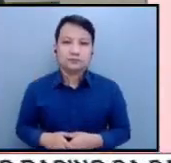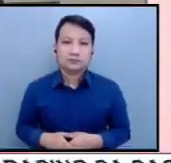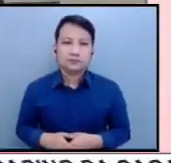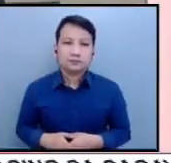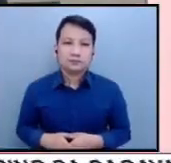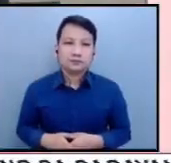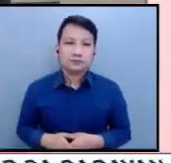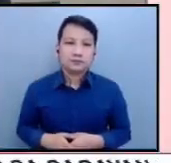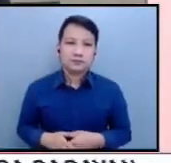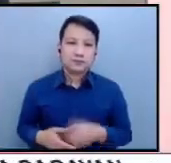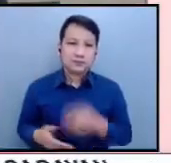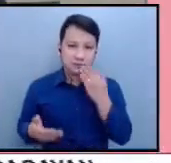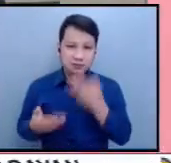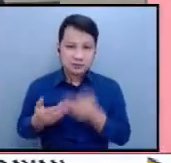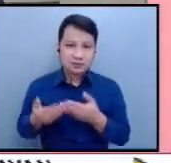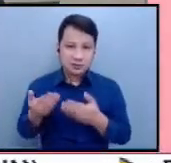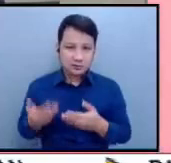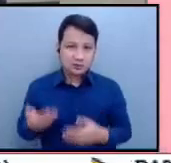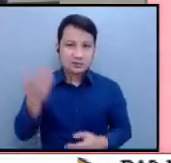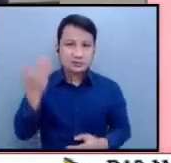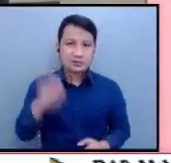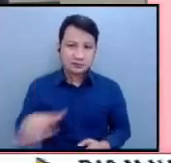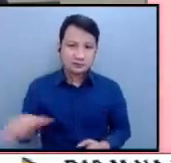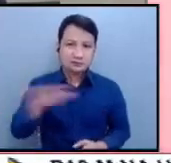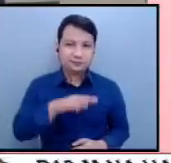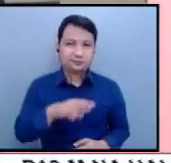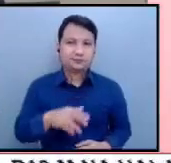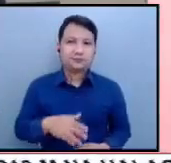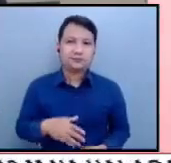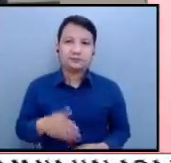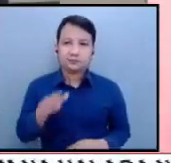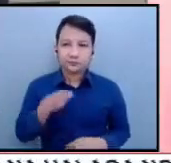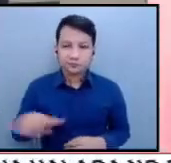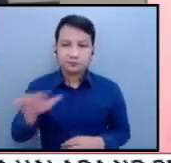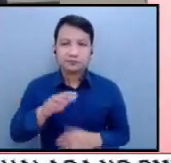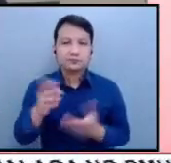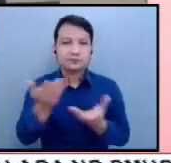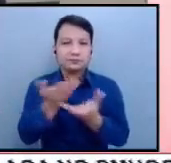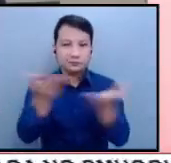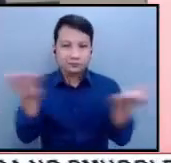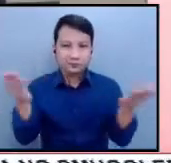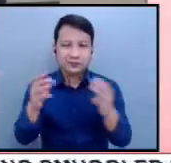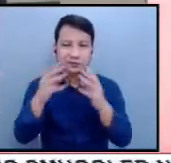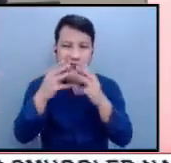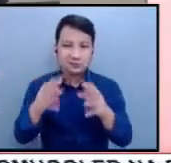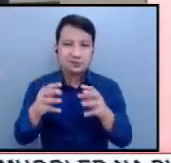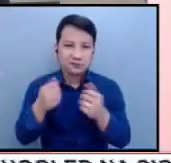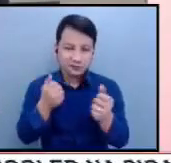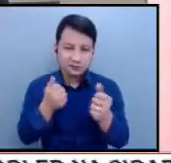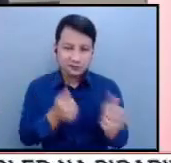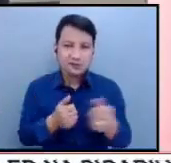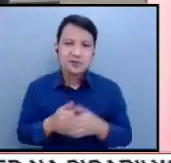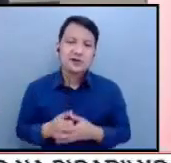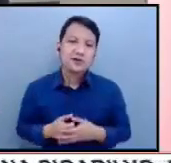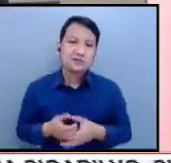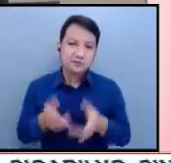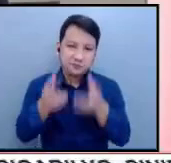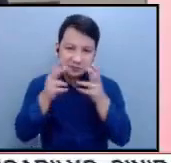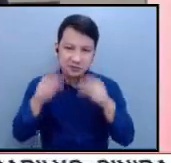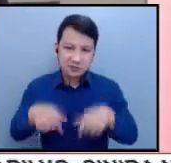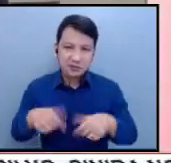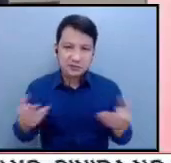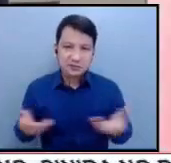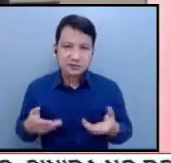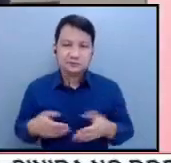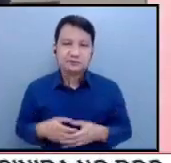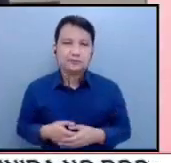Magandang umaga po sa inyong lahat, sa inyong pong studio at sa inyong pong mga magiliw na mga taga-subaybay at mga taga-pakinig.